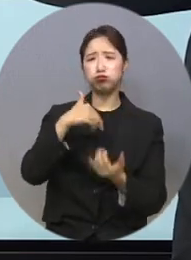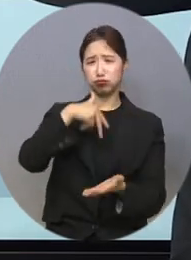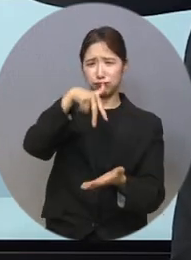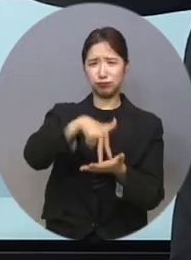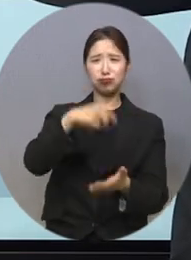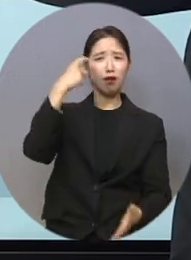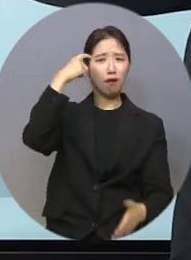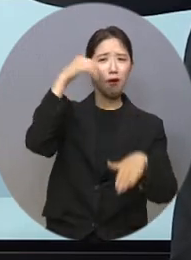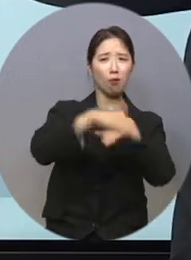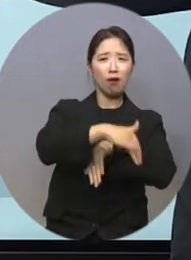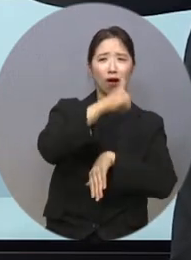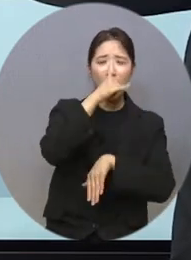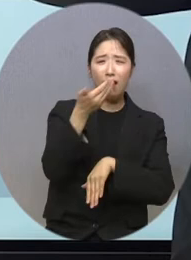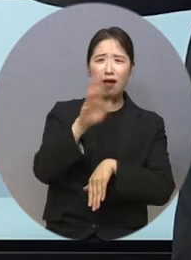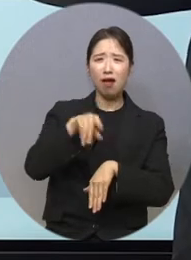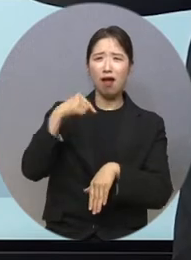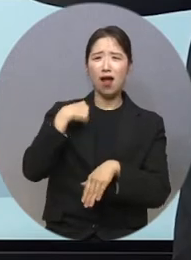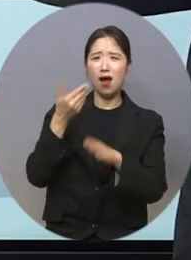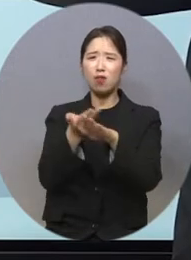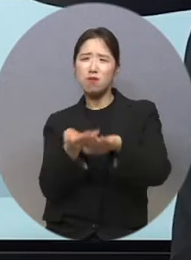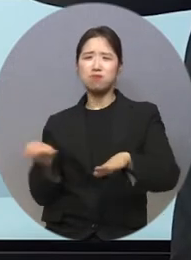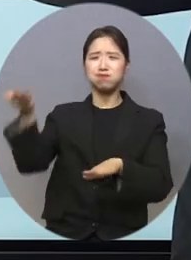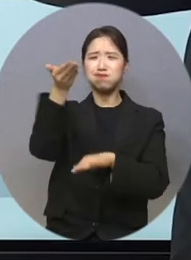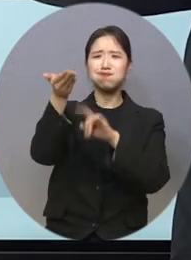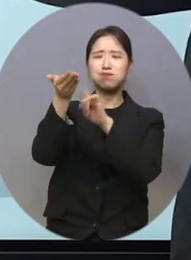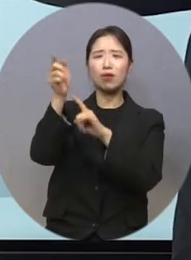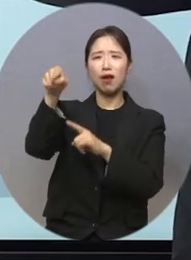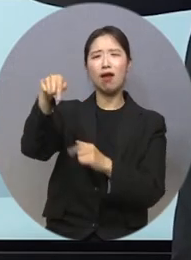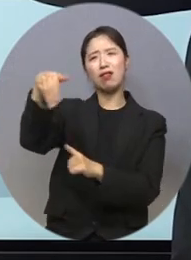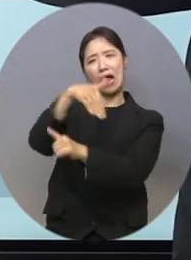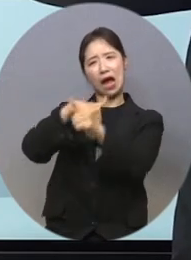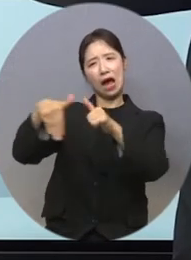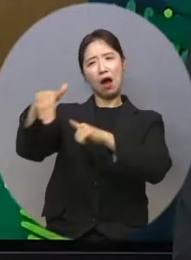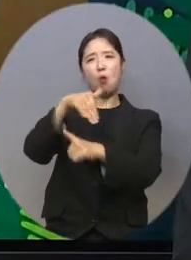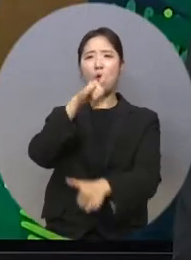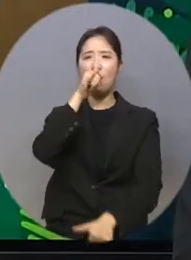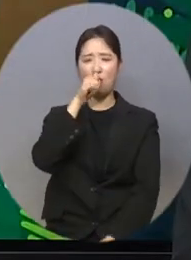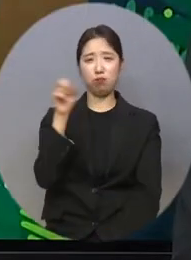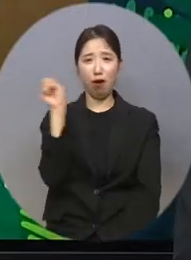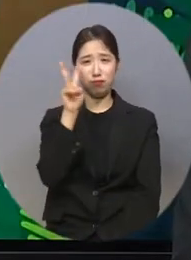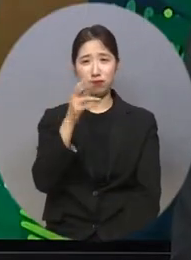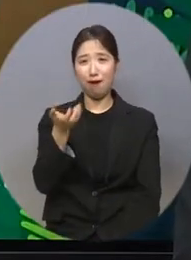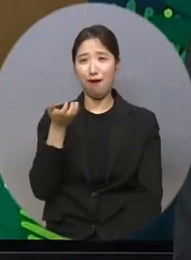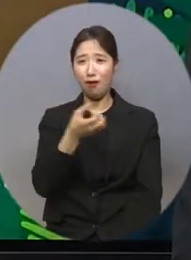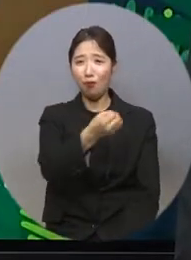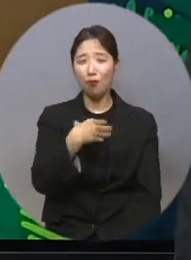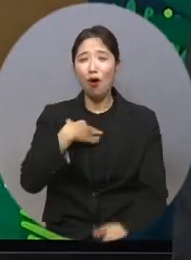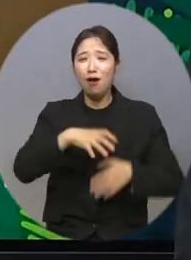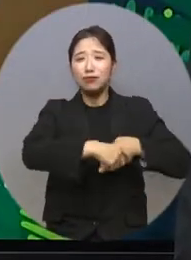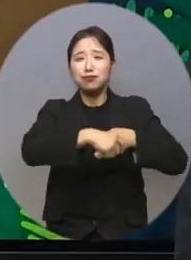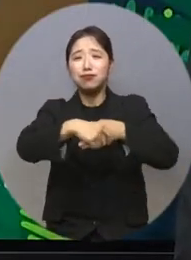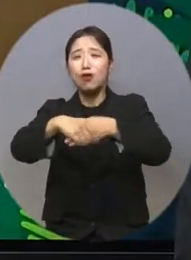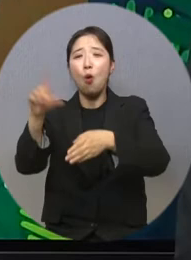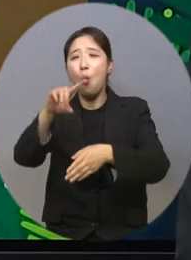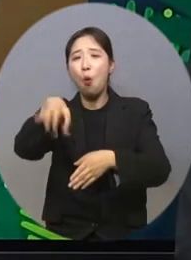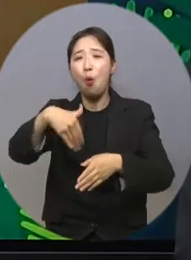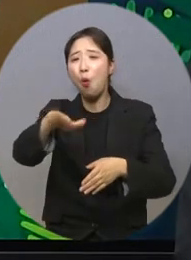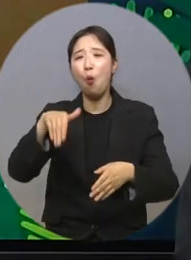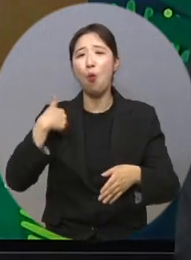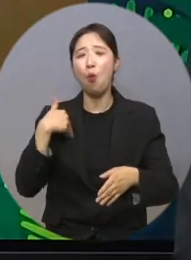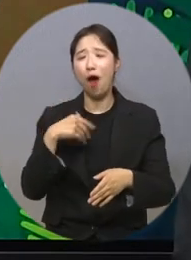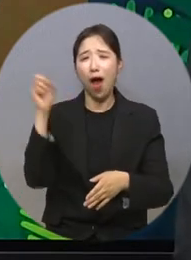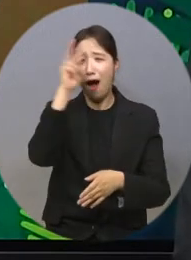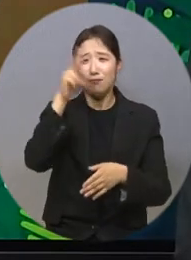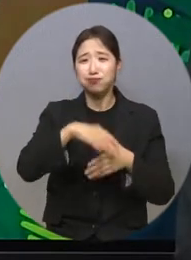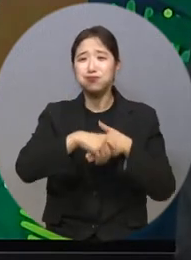있는데, 그거를 이제 초월하는 상황들이 계속 생기셨을 것 같아요. 갑자기 아까도 이제 손잡고 어디 갔는지도 모르는데 통역해봐